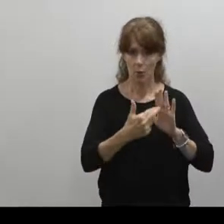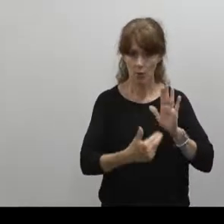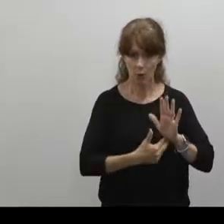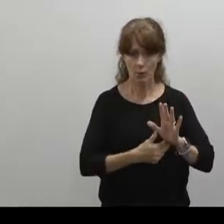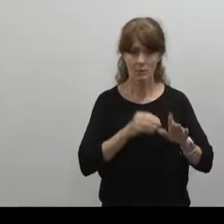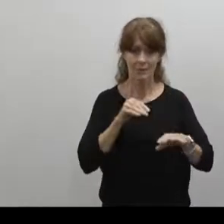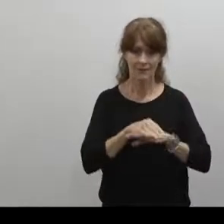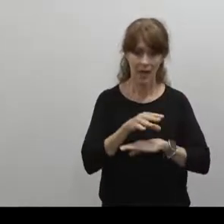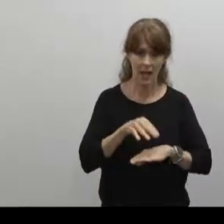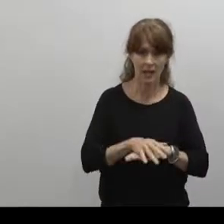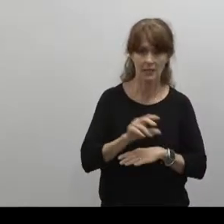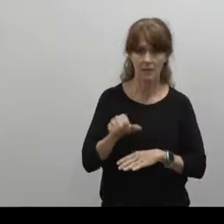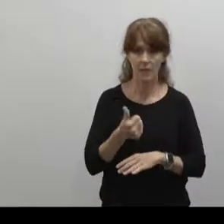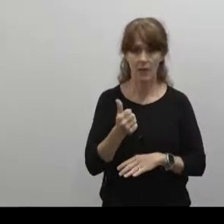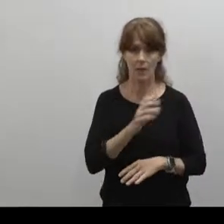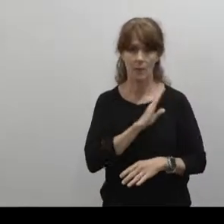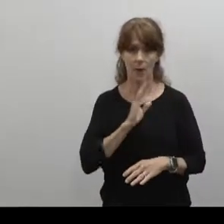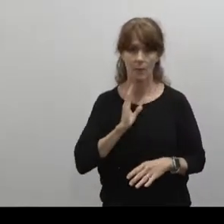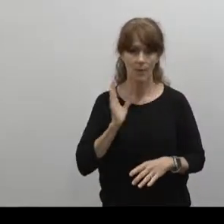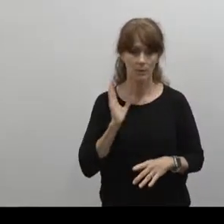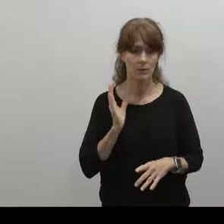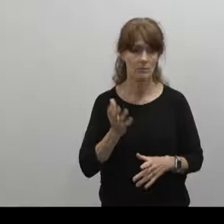miền lệ cận chia ra biết mấy